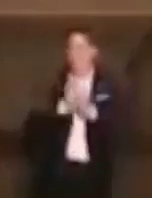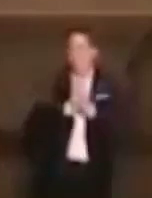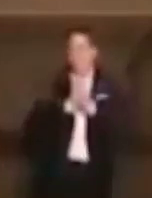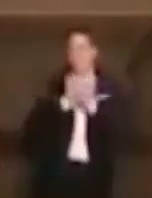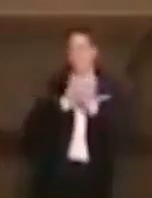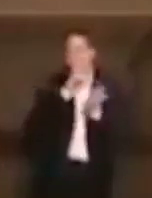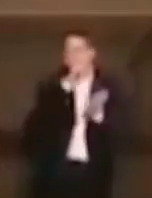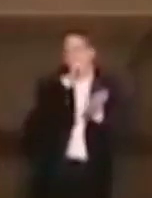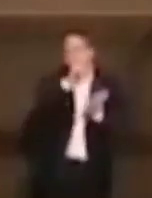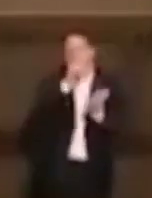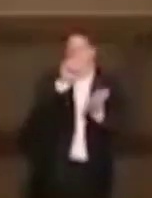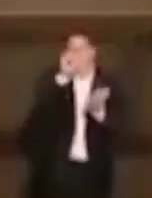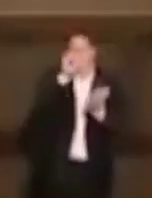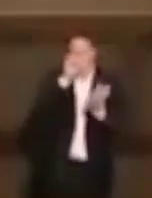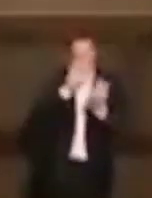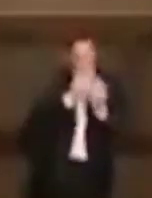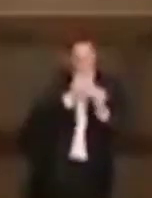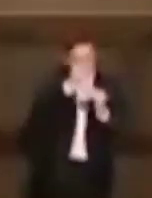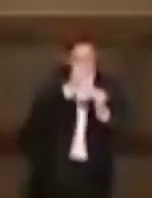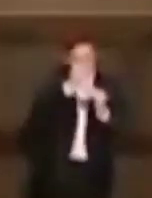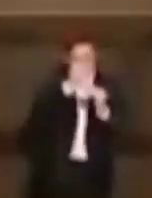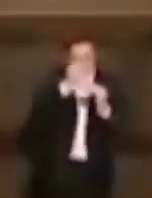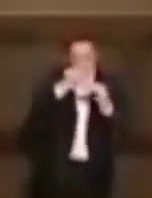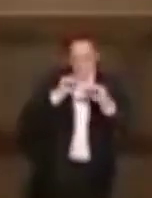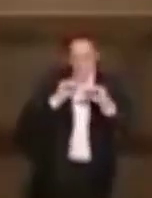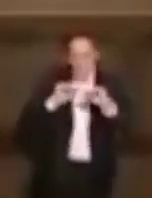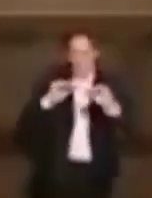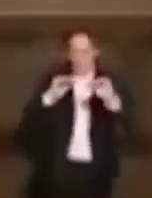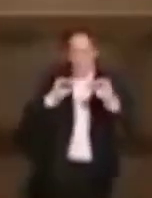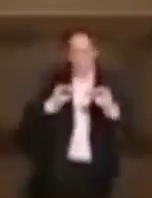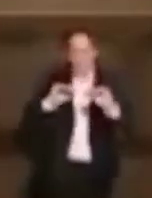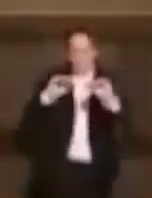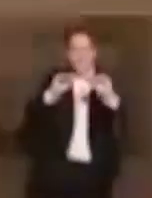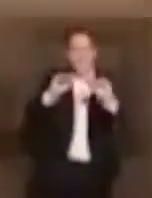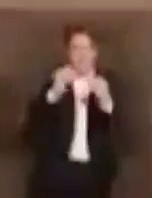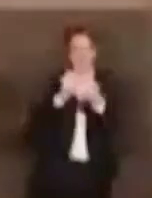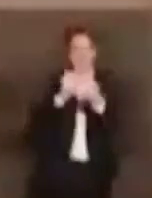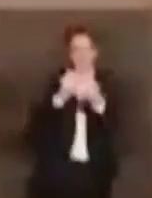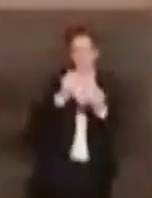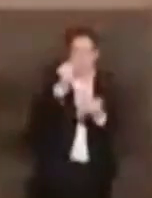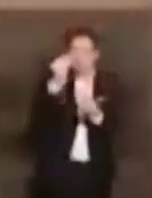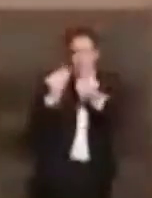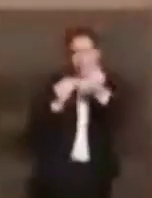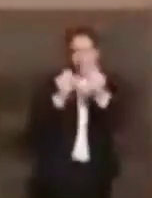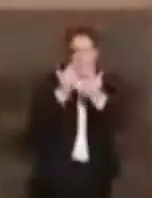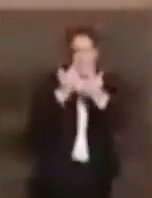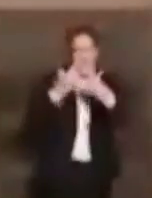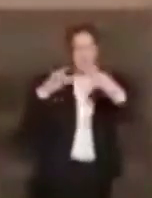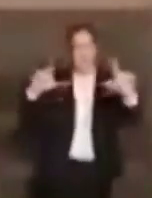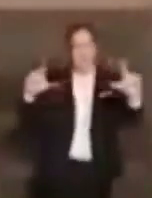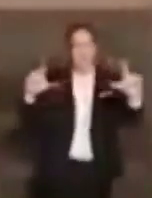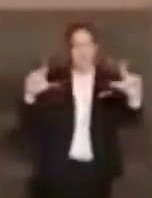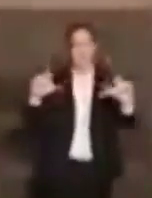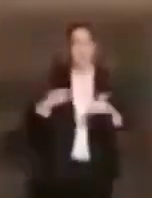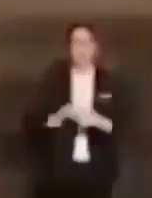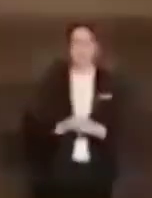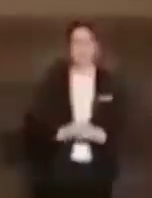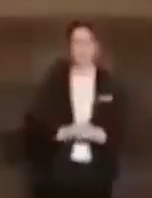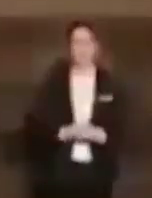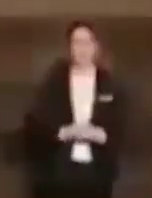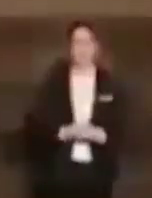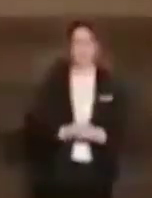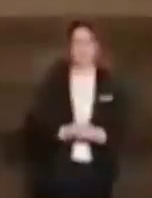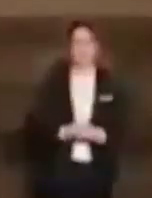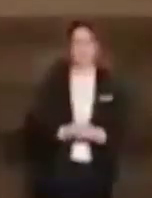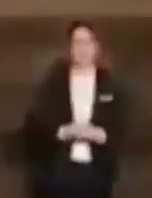جوان تروریست که این معلم را کشته است از کشورش به فرانسه به قول شما کافر